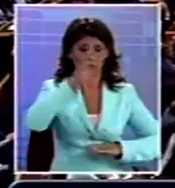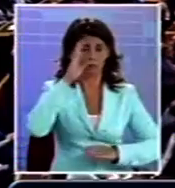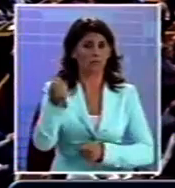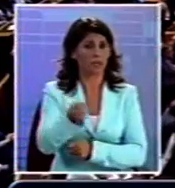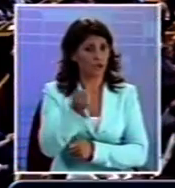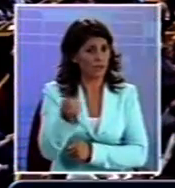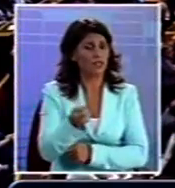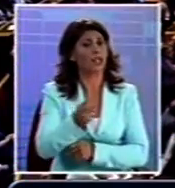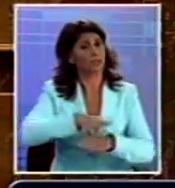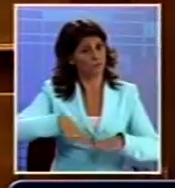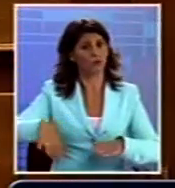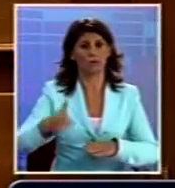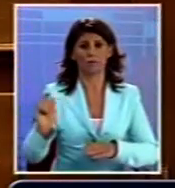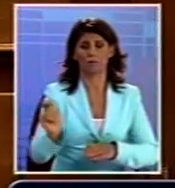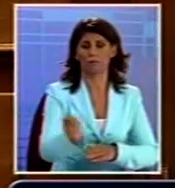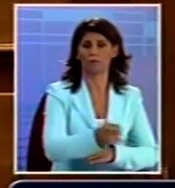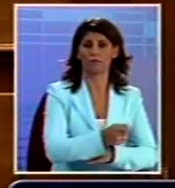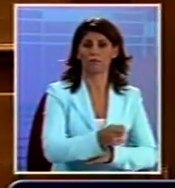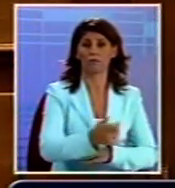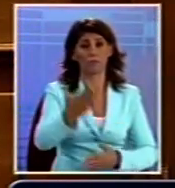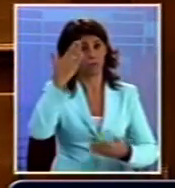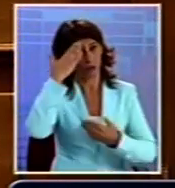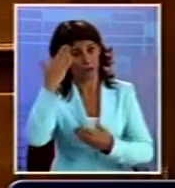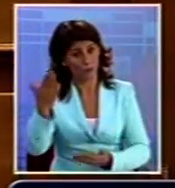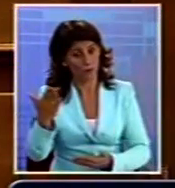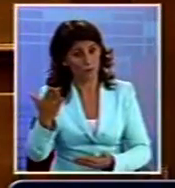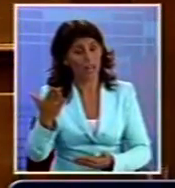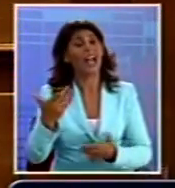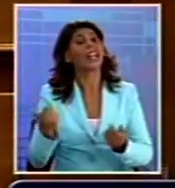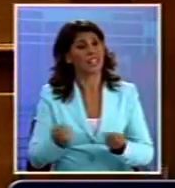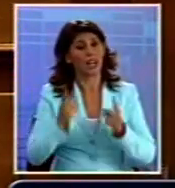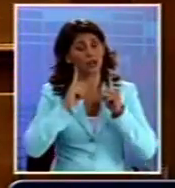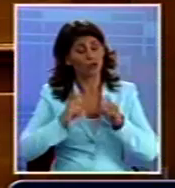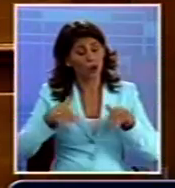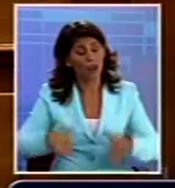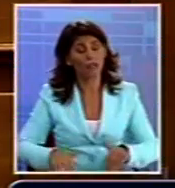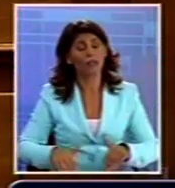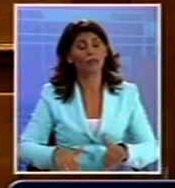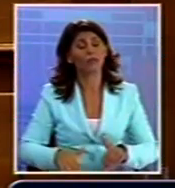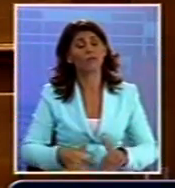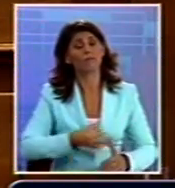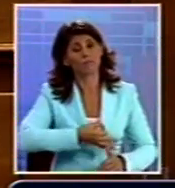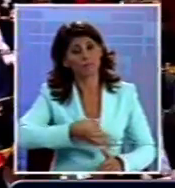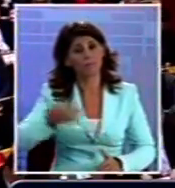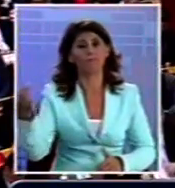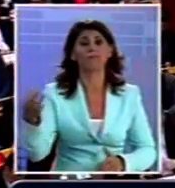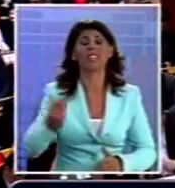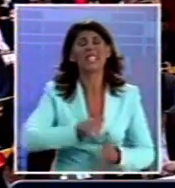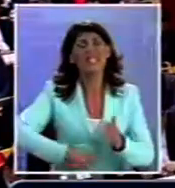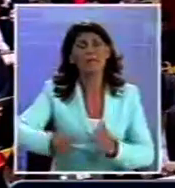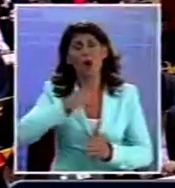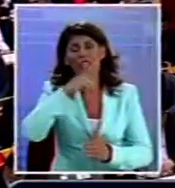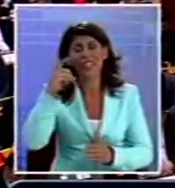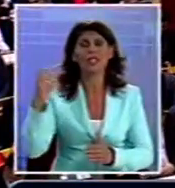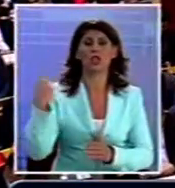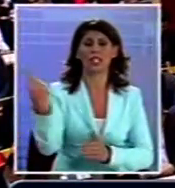των σωμάτων ασφαλείας, τους οποίους τιμούμε γιατί κάνουν το καθήκον τους υποδειγματικά και στις πιο δύσκολες